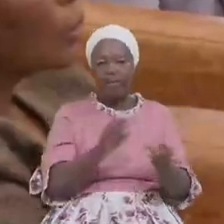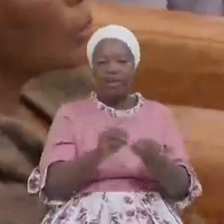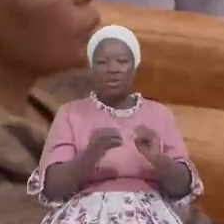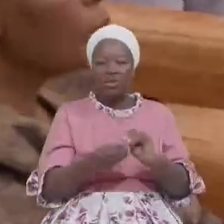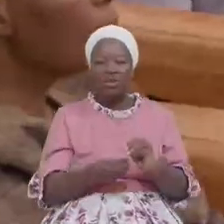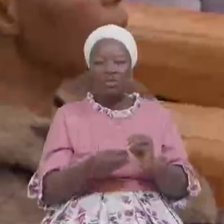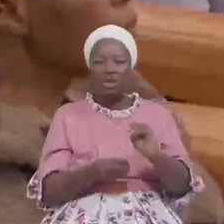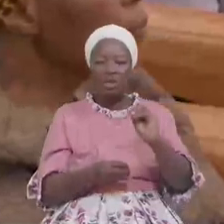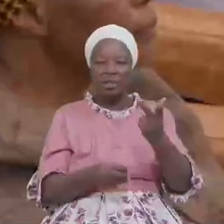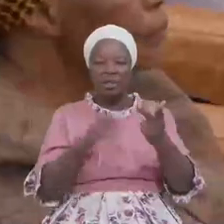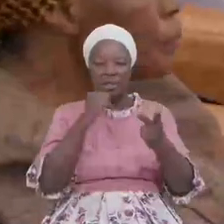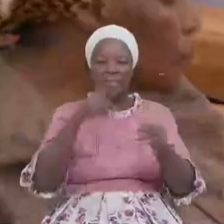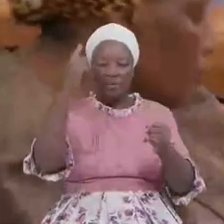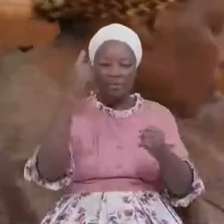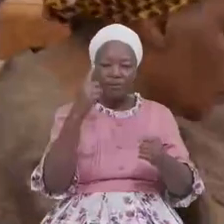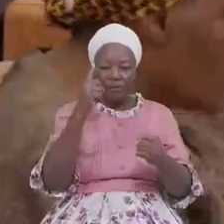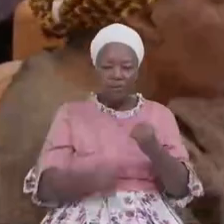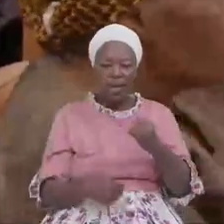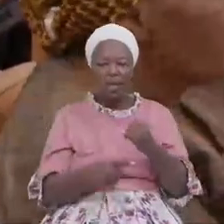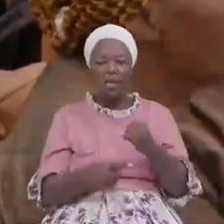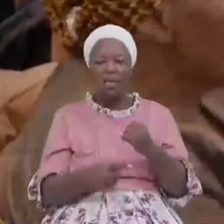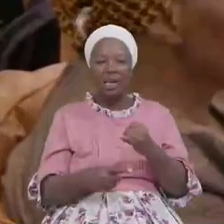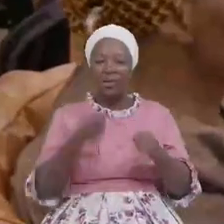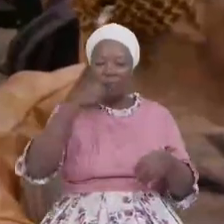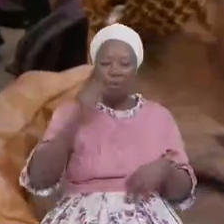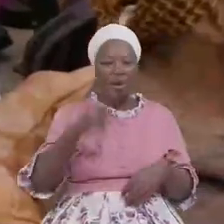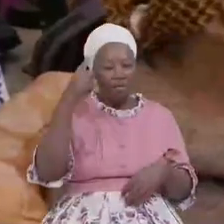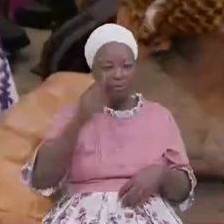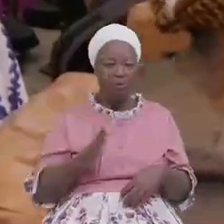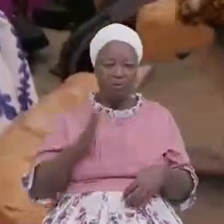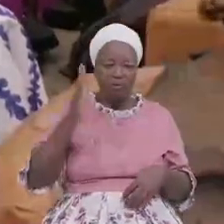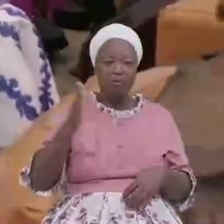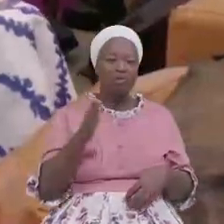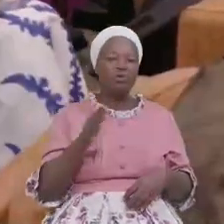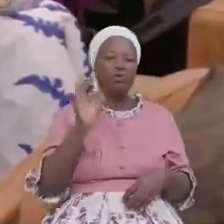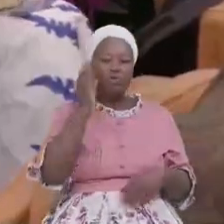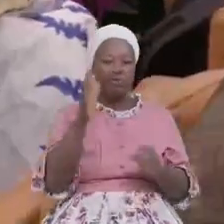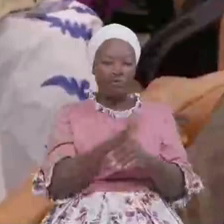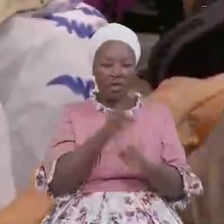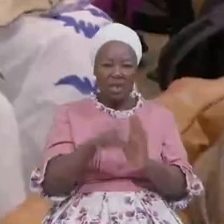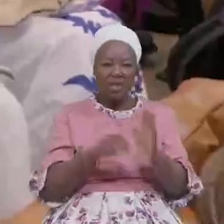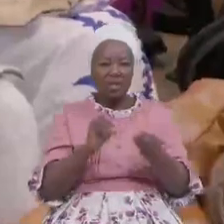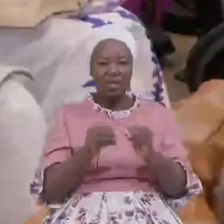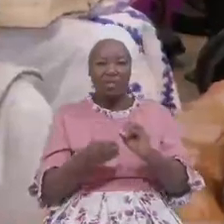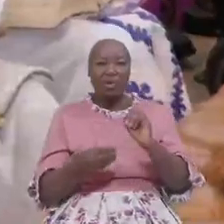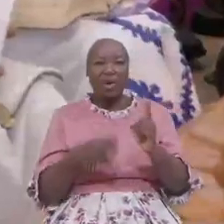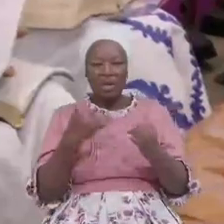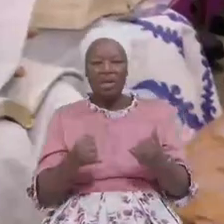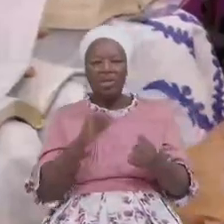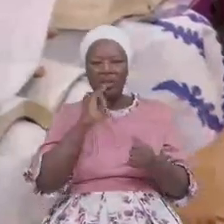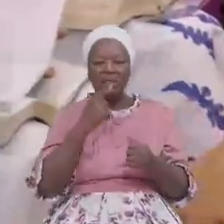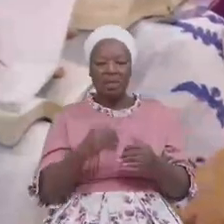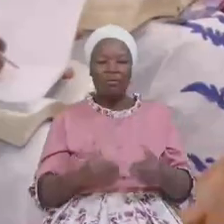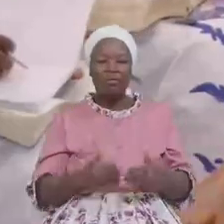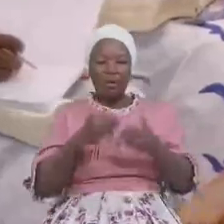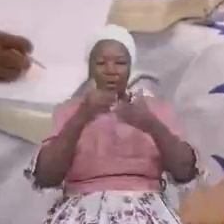une productivité future. Revenons au premier point. La marche en avant